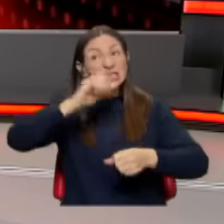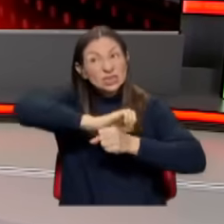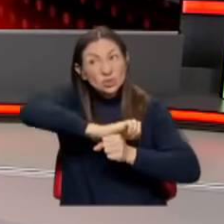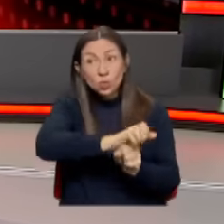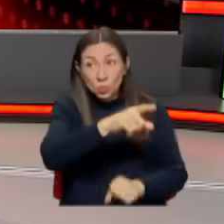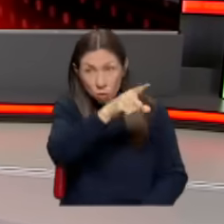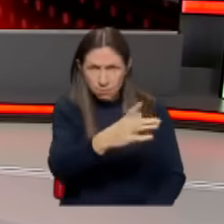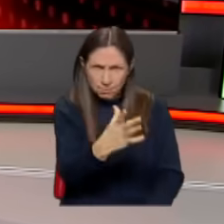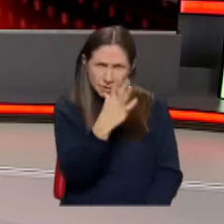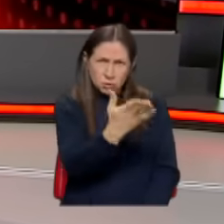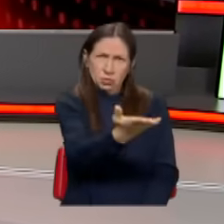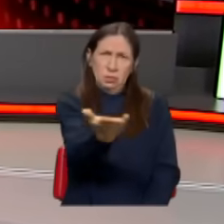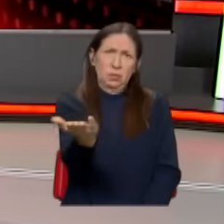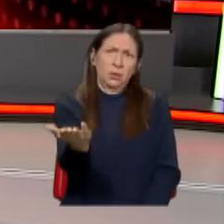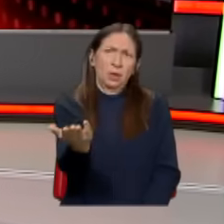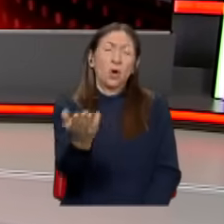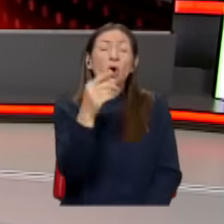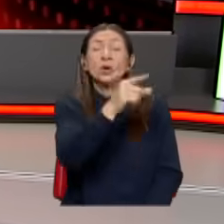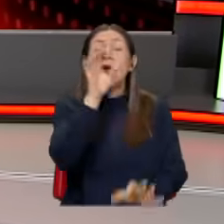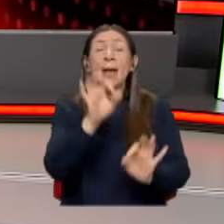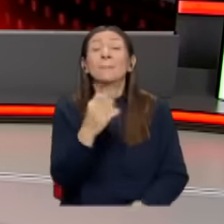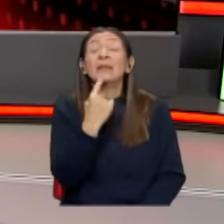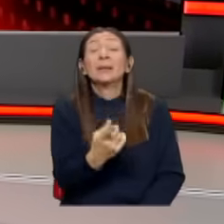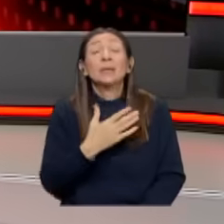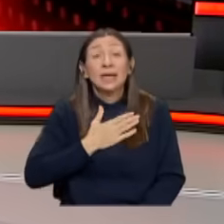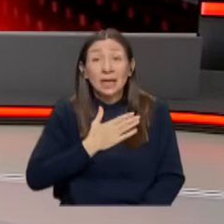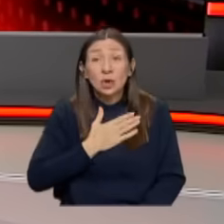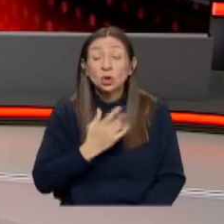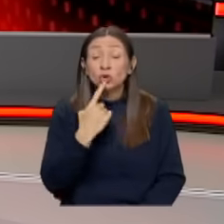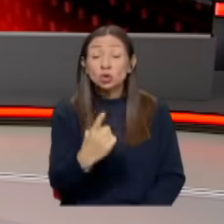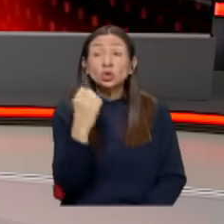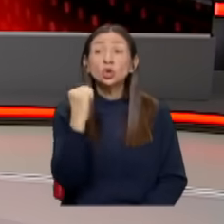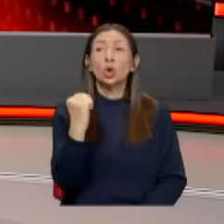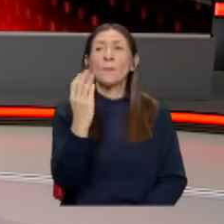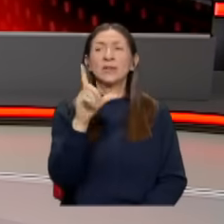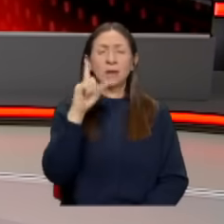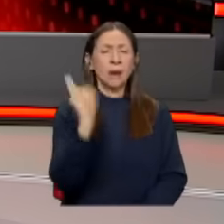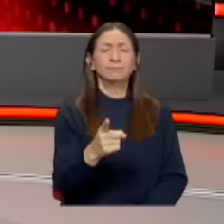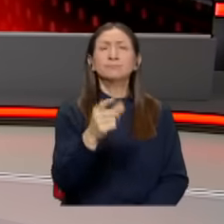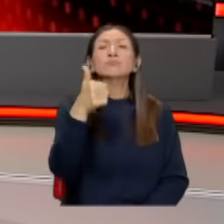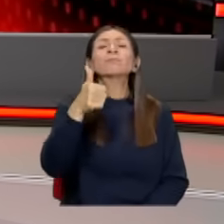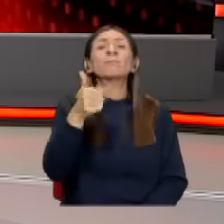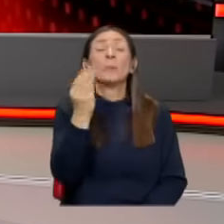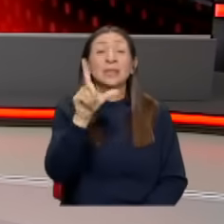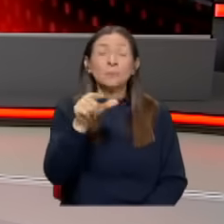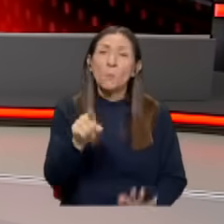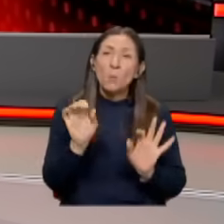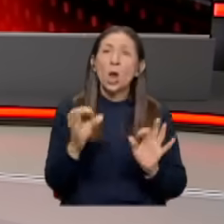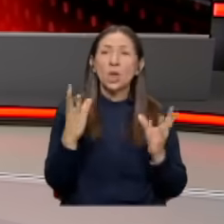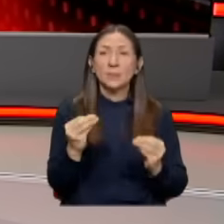zulmünü biliyorsunuz. Orada hep dedim ki sözünüzün gücü olmalı. İşte böyle